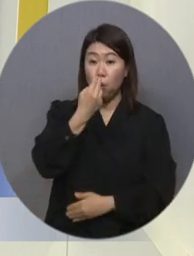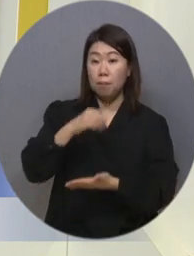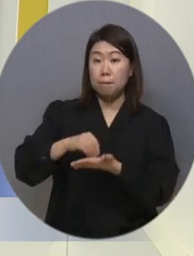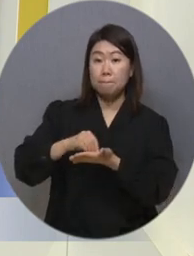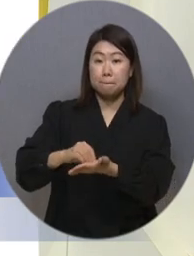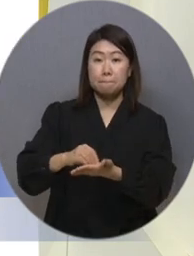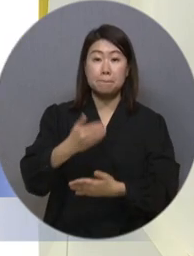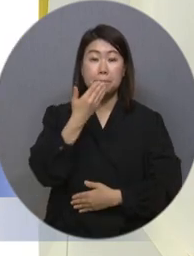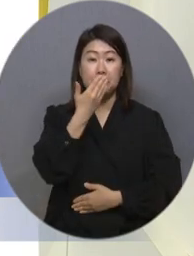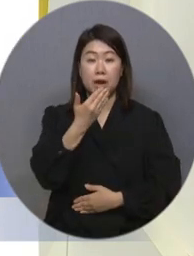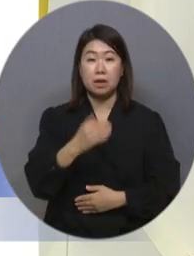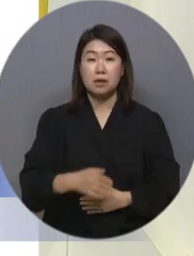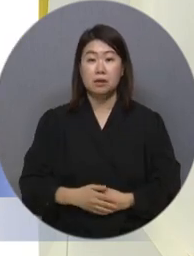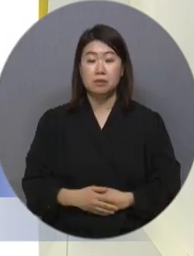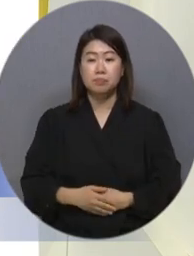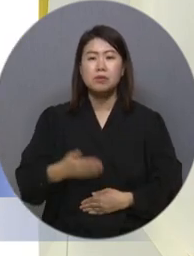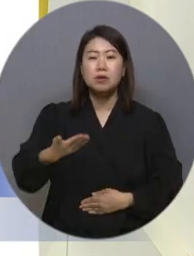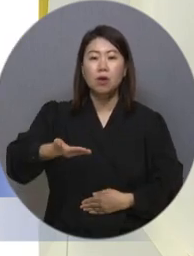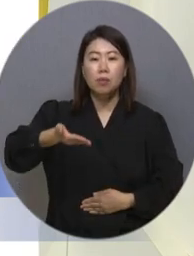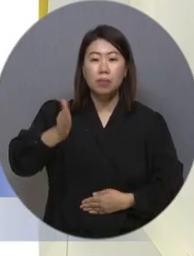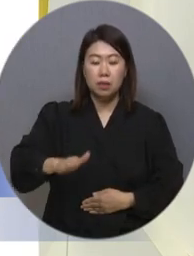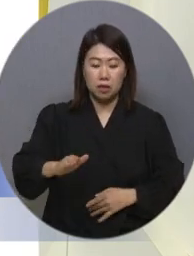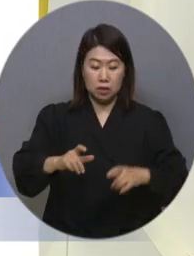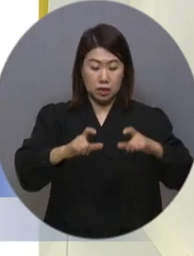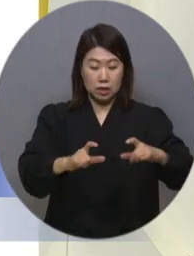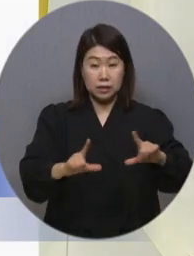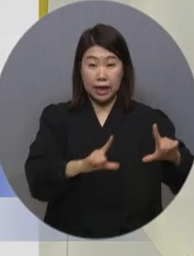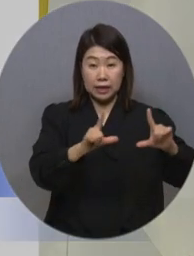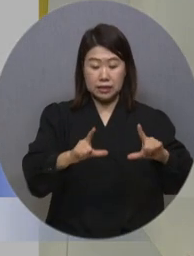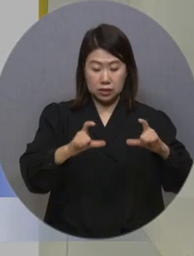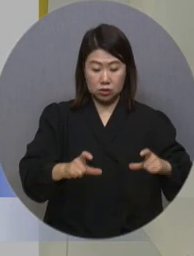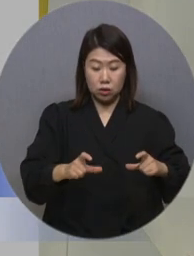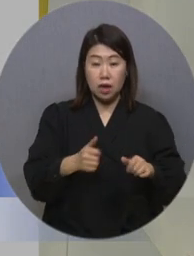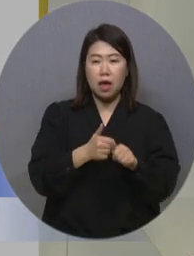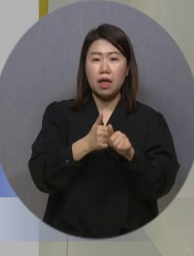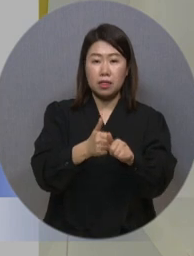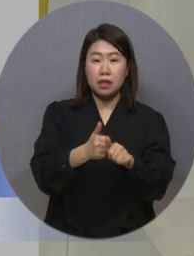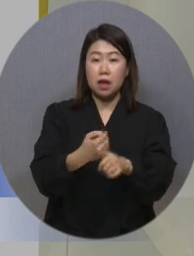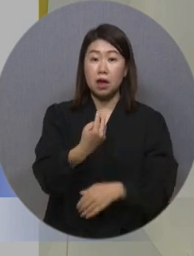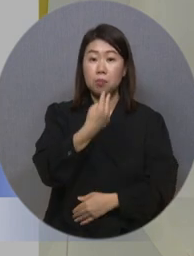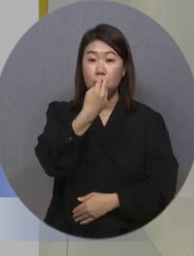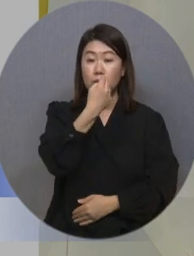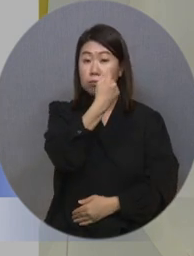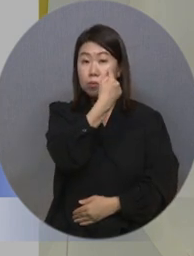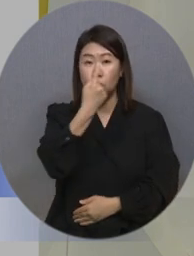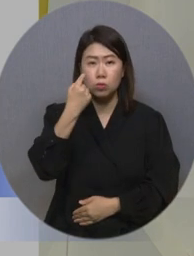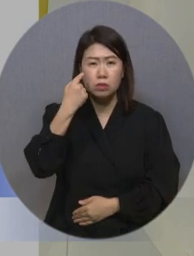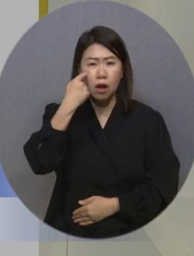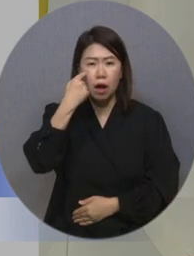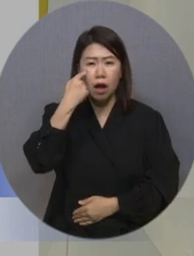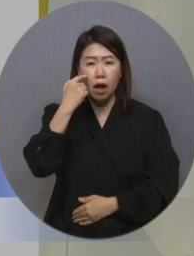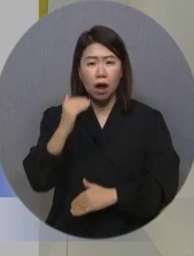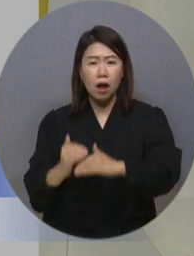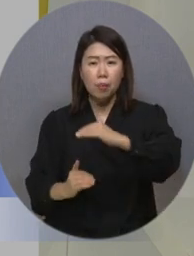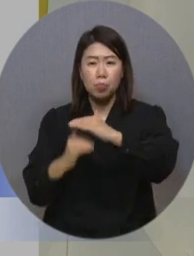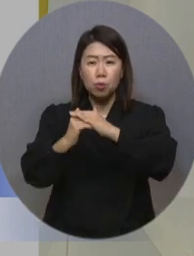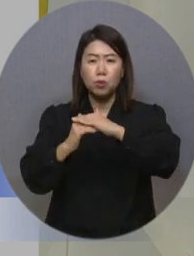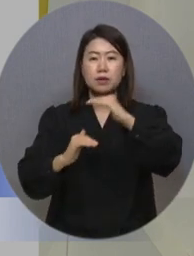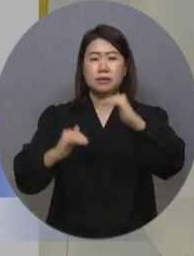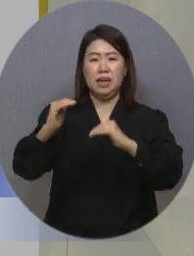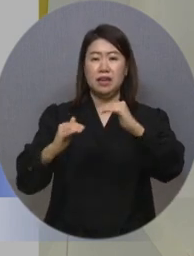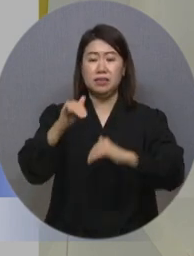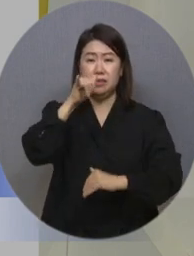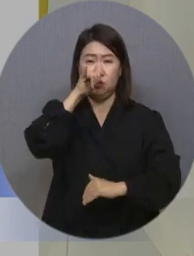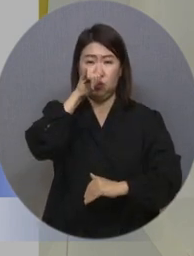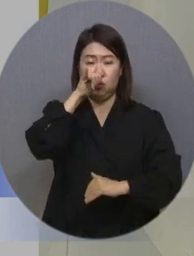시행하고 있는데요 그러나 거주지역에 따라 장애인 전동보장국 보험보장안도에 다소 차이가 있었던 것으로